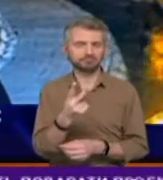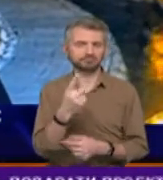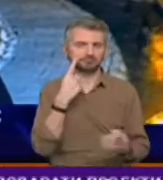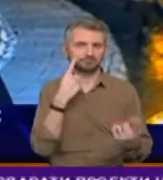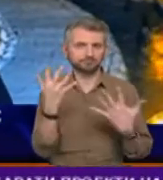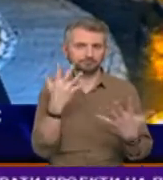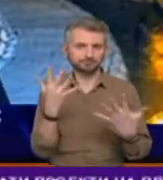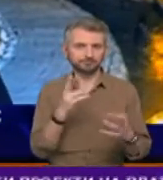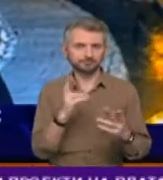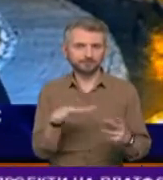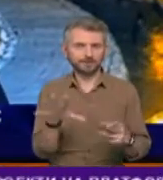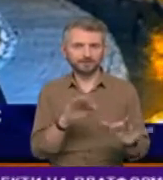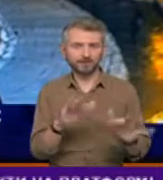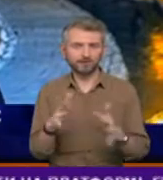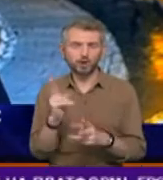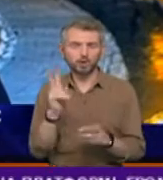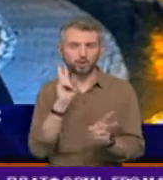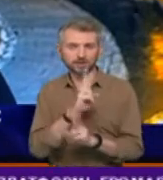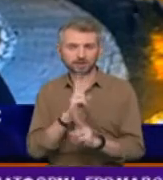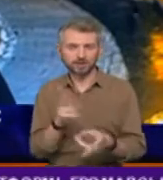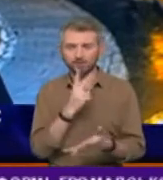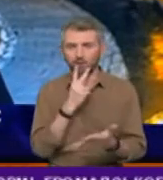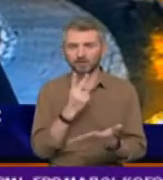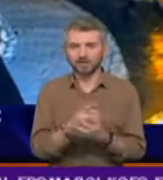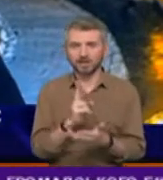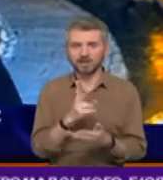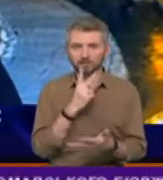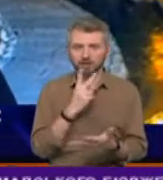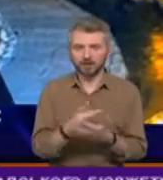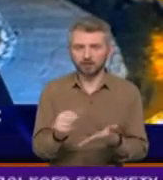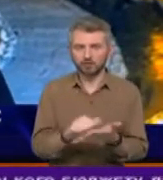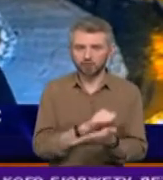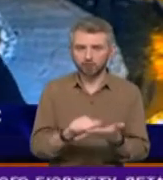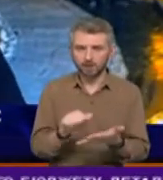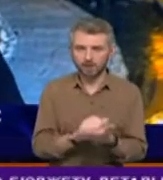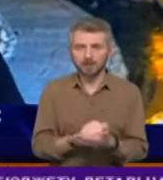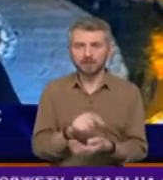добре чути. Так от, українською мовою всі чули все прекрасно.